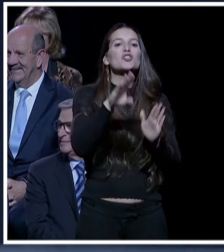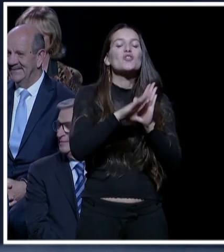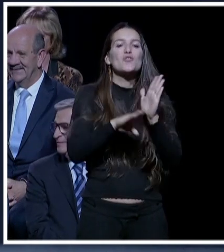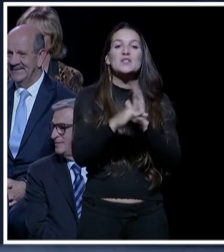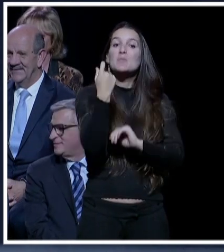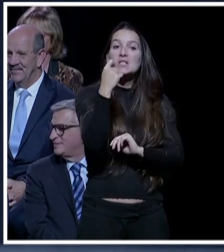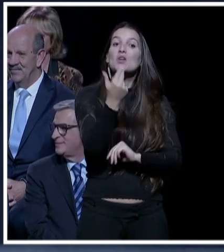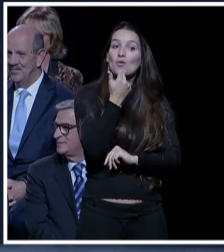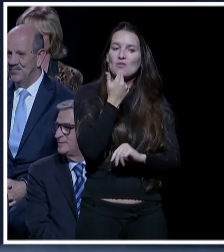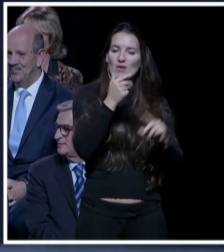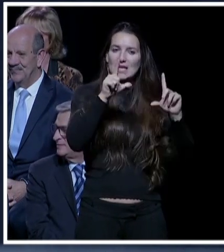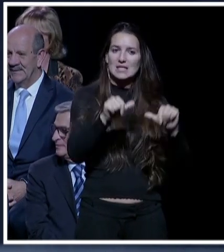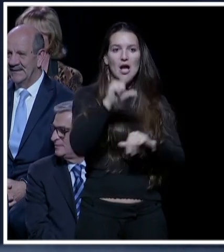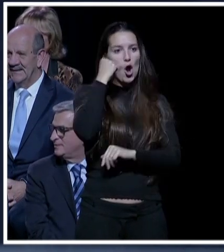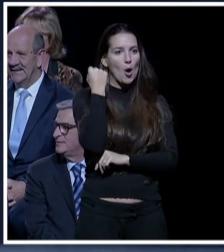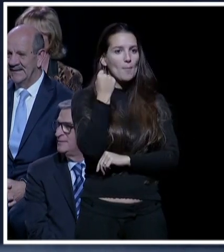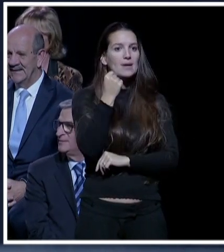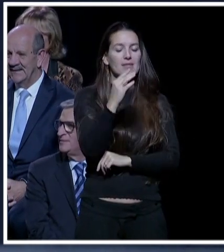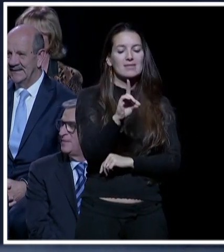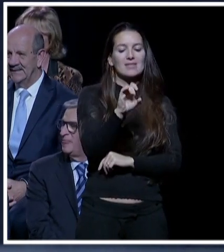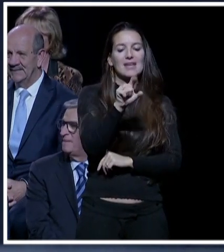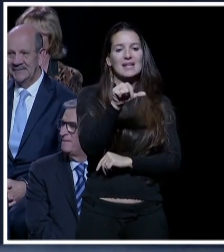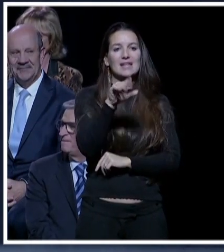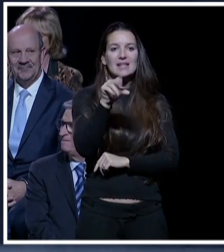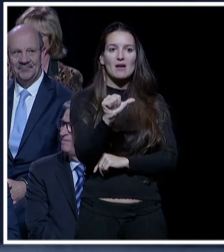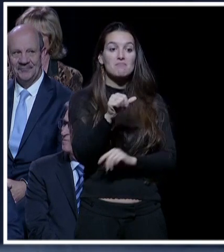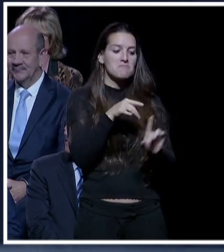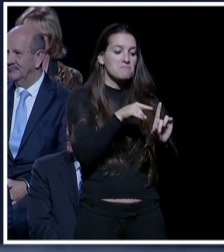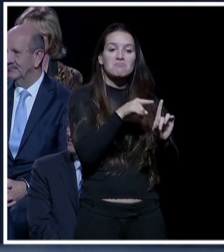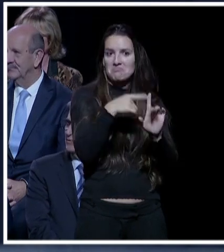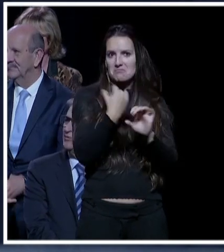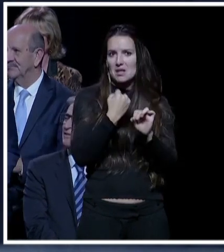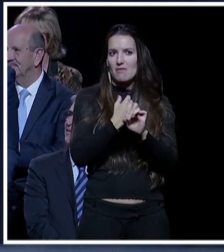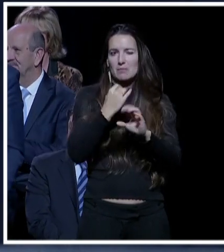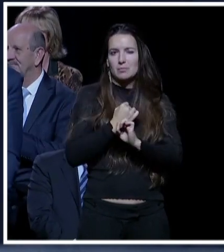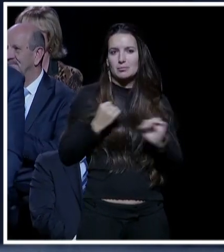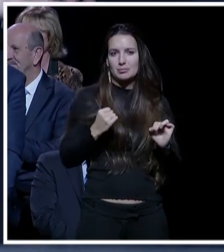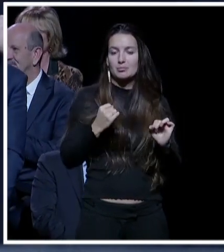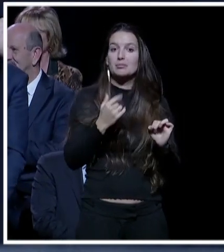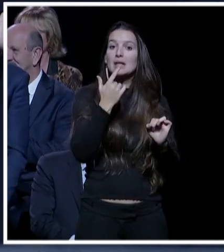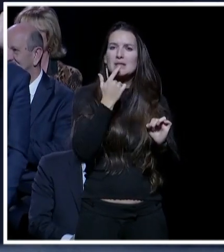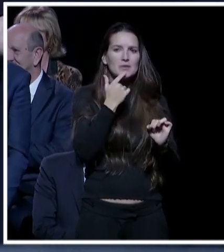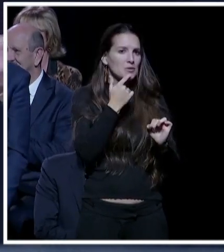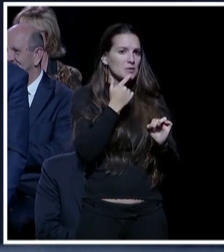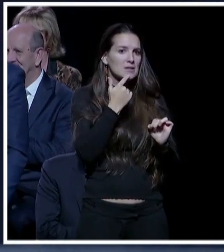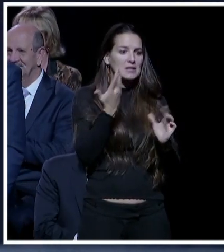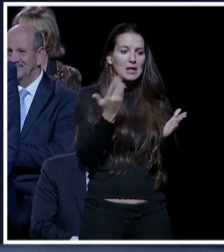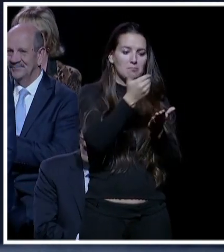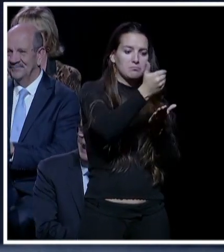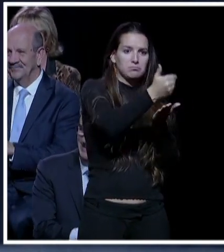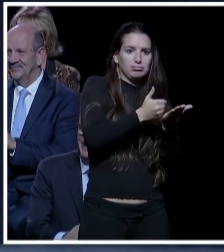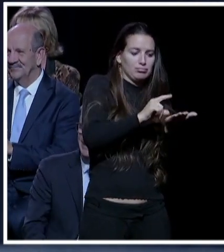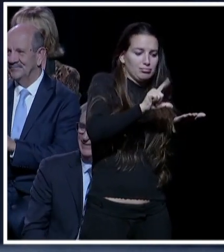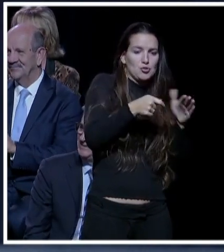très efficace, Jean-Marc Delia, qui a fait quelque chose d'assez exceptionnel. Il a abandonné une subvention pour la donner à une autre commune, à